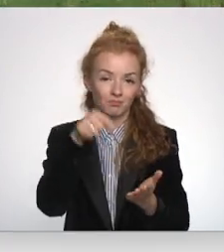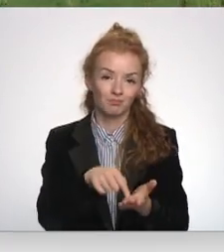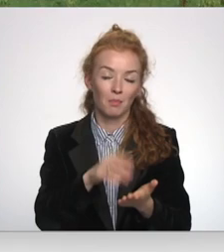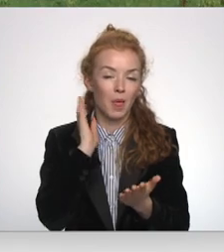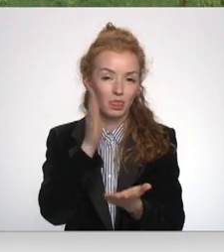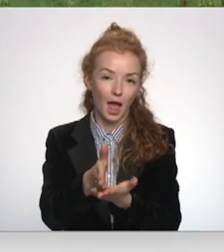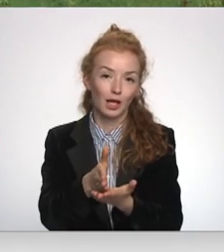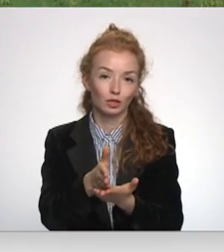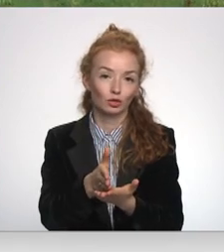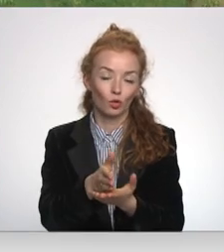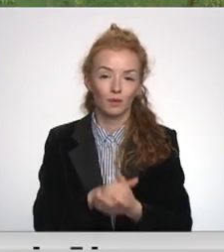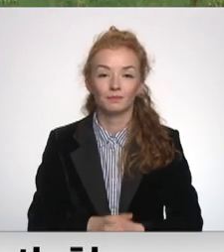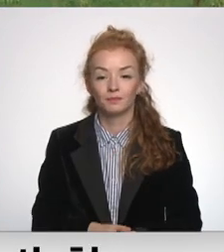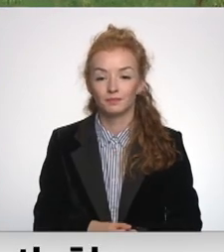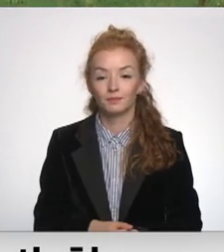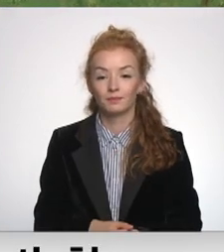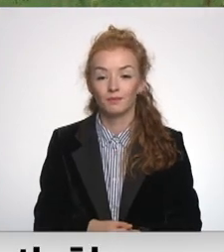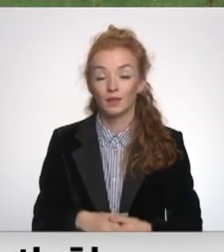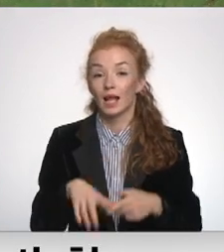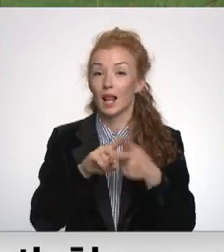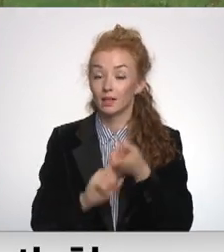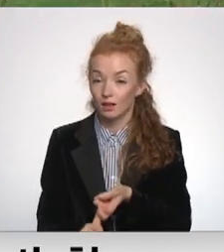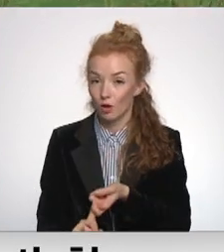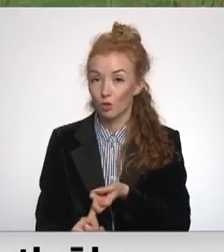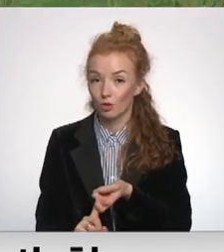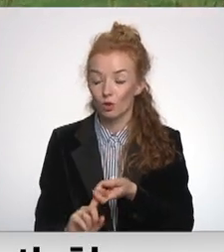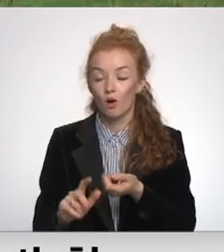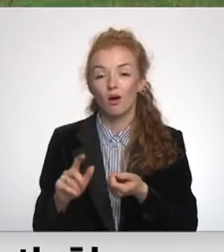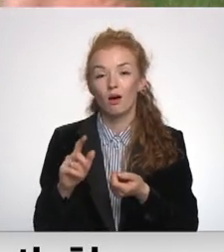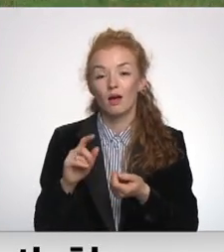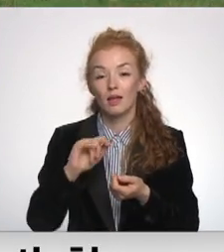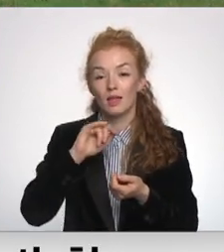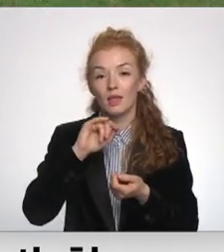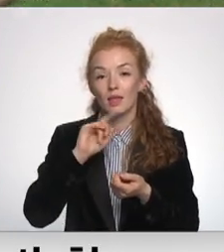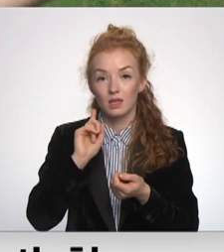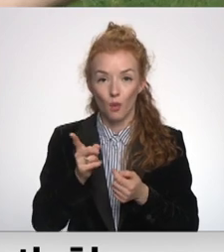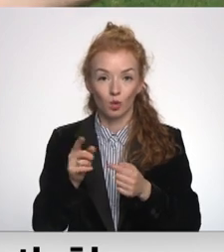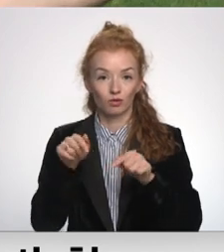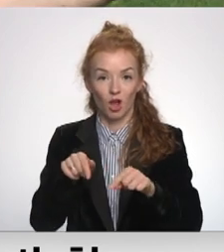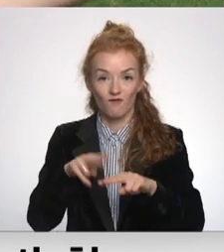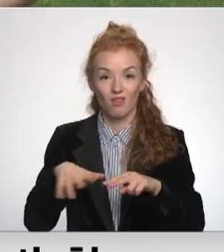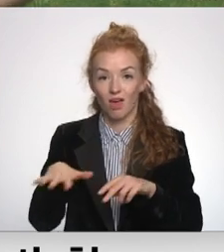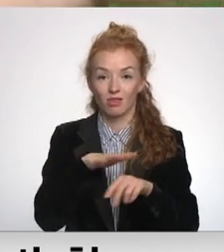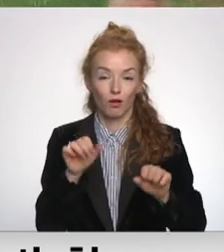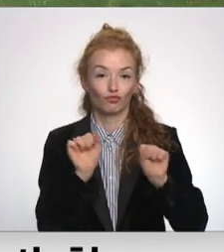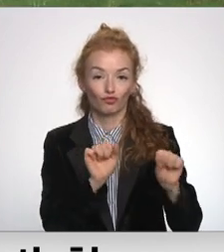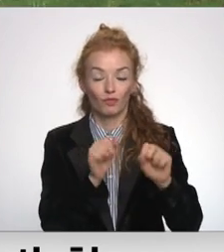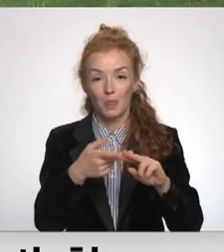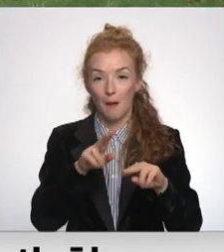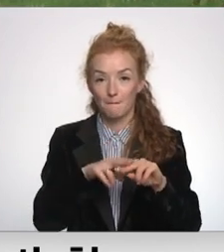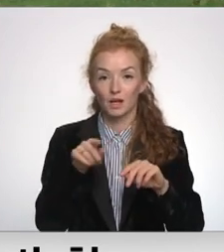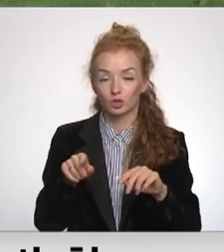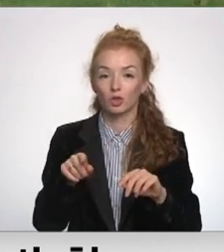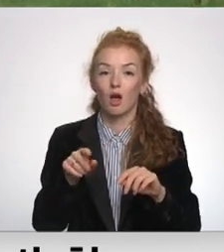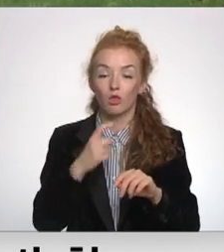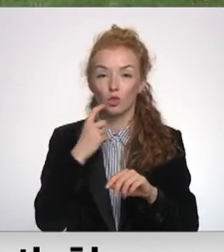Pa taisno purvi tur netiek. Un līdz ar to loģika saka, jāaizsargā šis ceļš. Ja, un tāpēc tā skanse nocietinājums